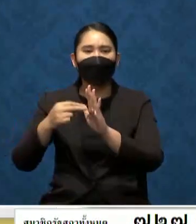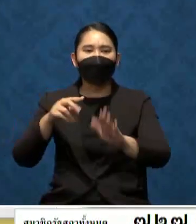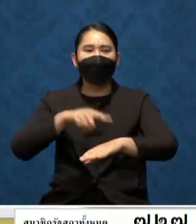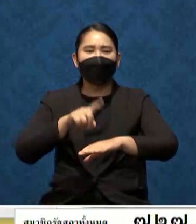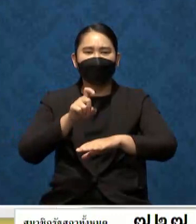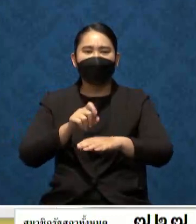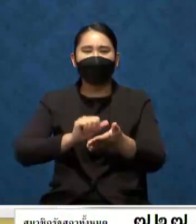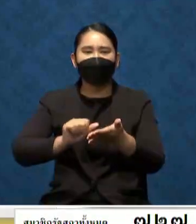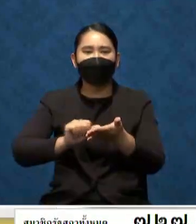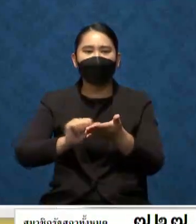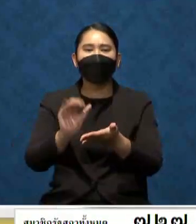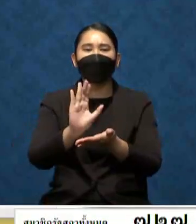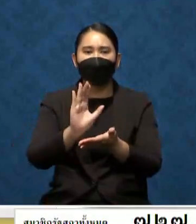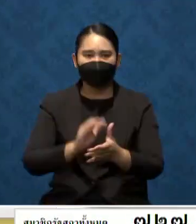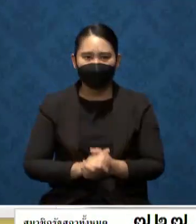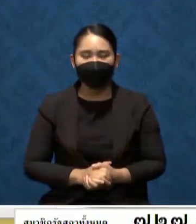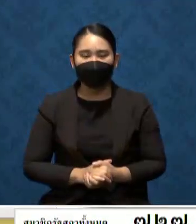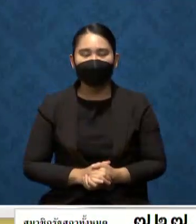ก้ไขร่างรัฐธรรมนูญนะ